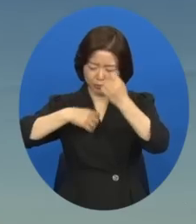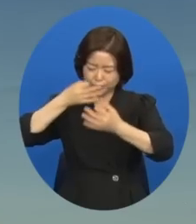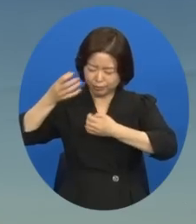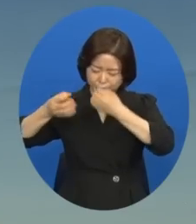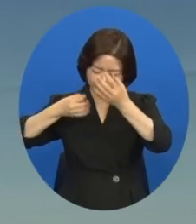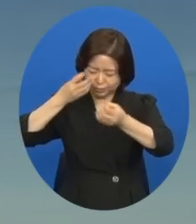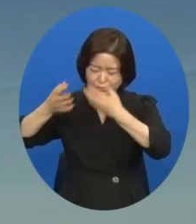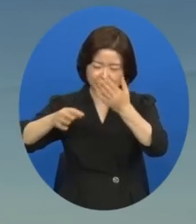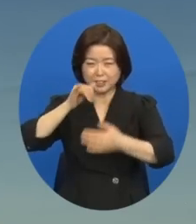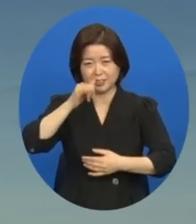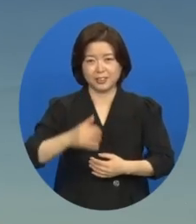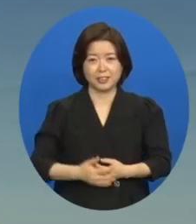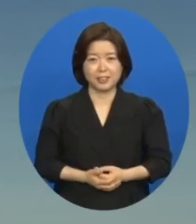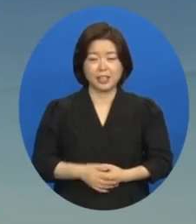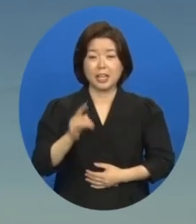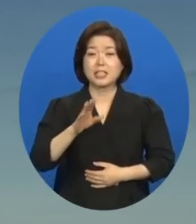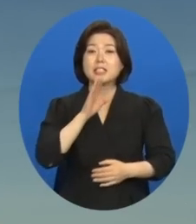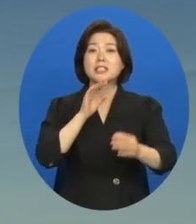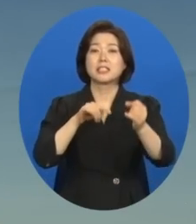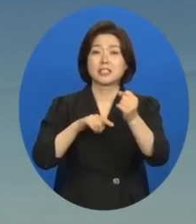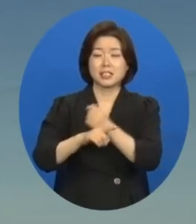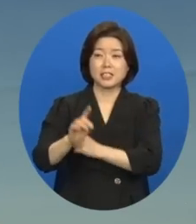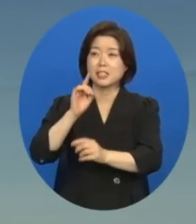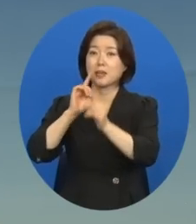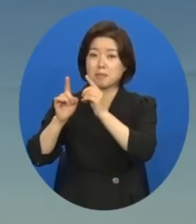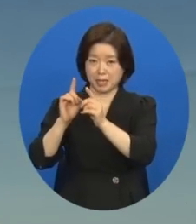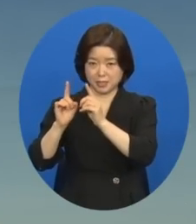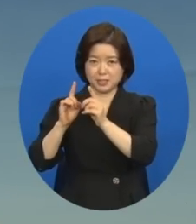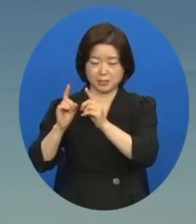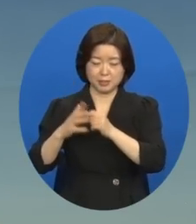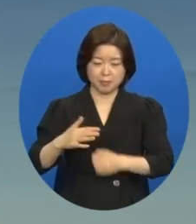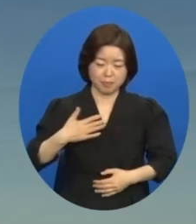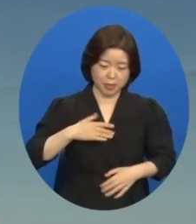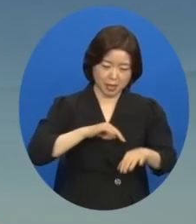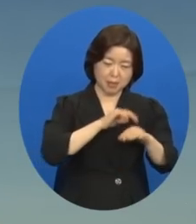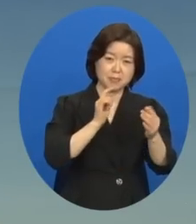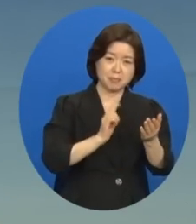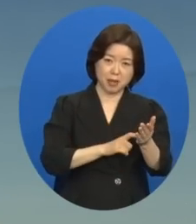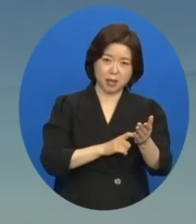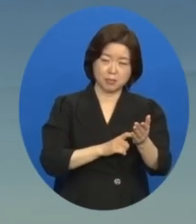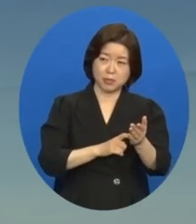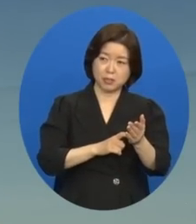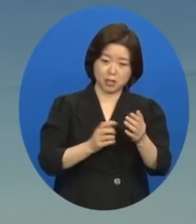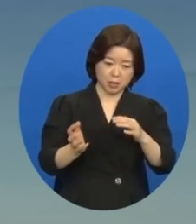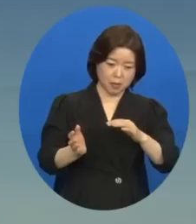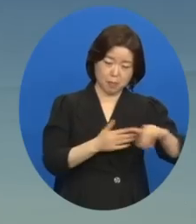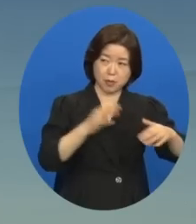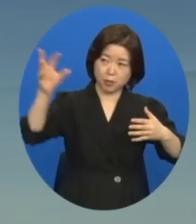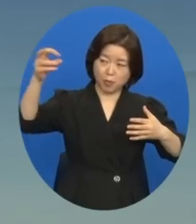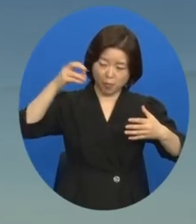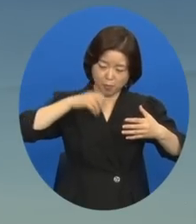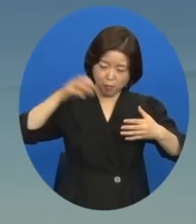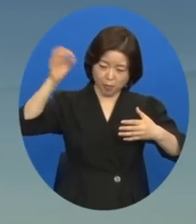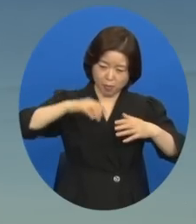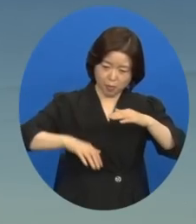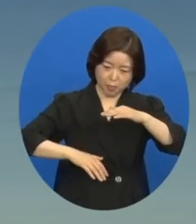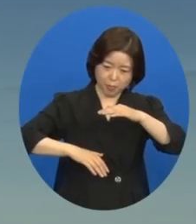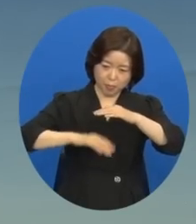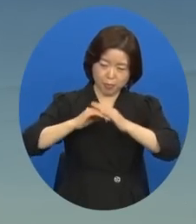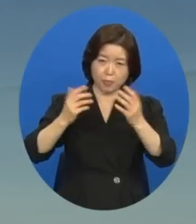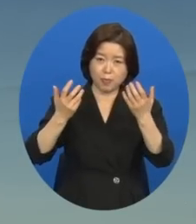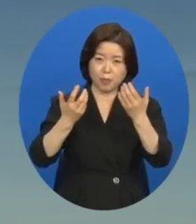거잖아요. 이 진리의 말씀이 우리의 마음을 채우기 시작하면요, 먼저